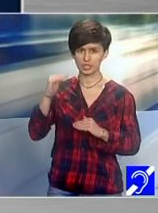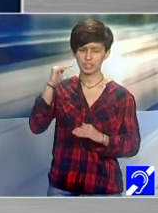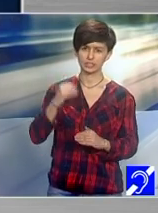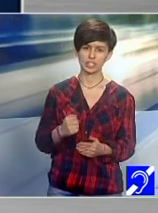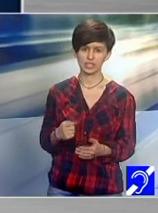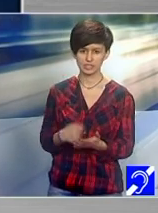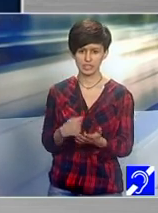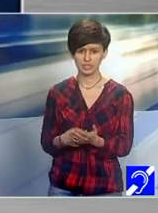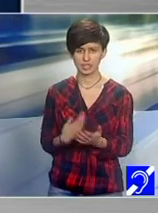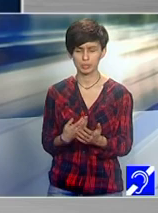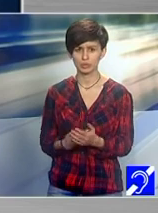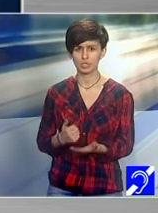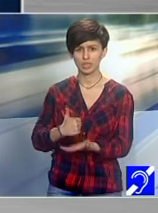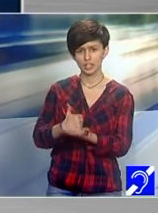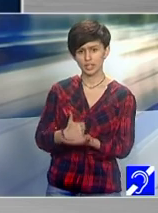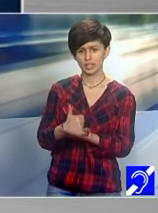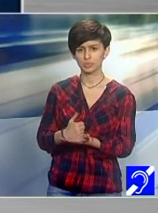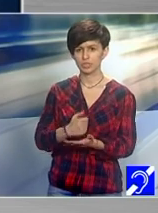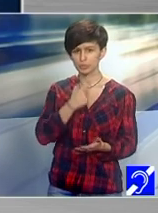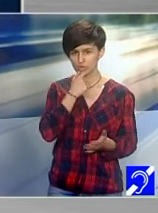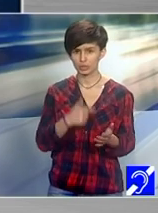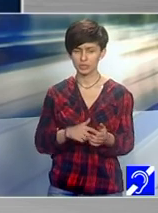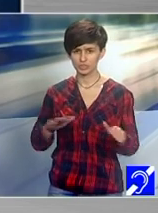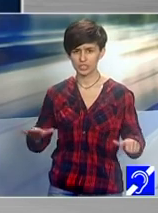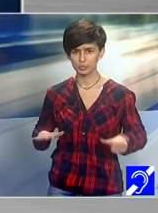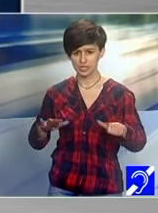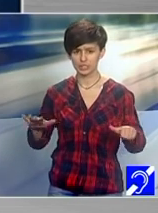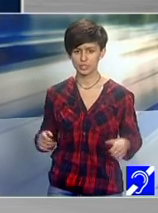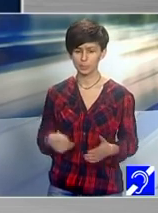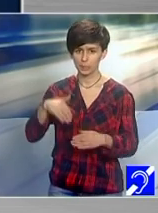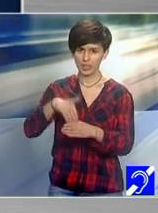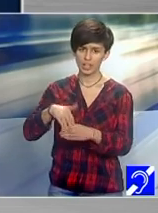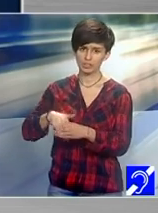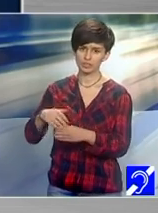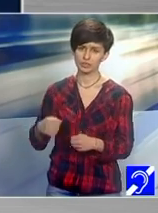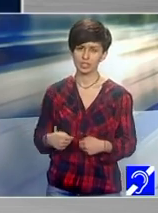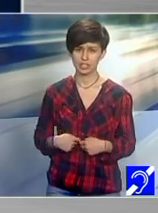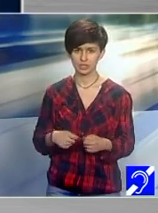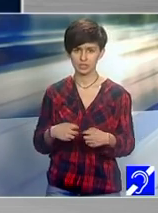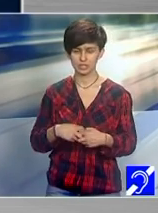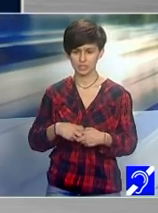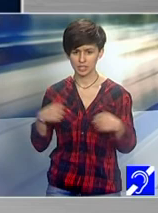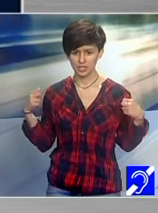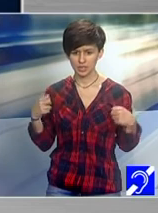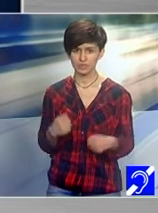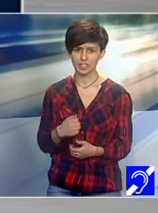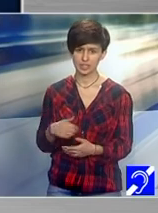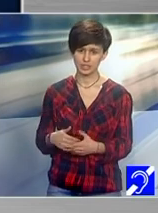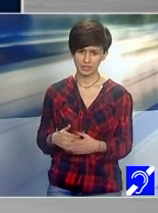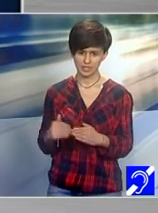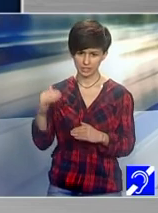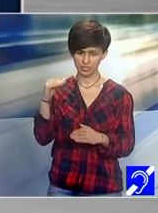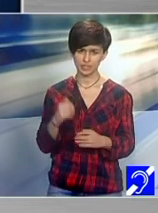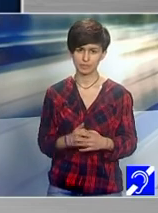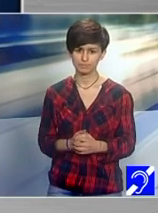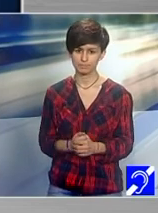pe 2016 a fost votat fără nicio creștere, deci unica speranță este undeva de la 1 ianuarie 2017, deci când ei nu vor mai fi la guvernare. Evident